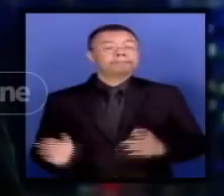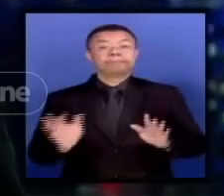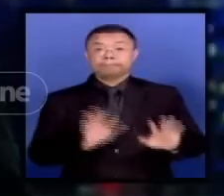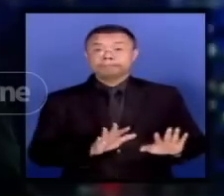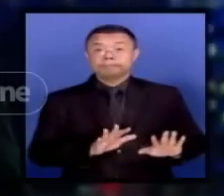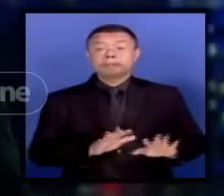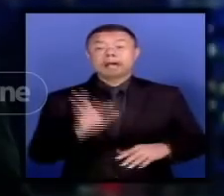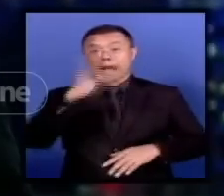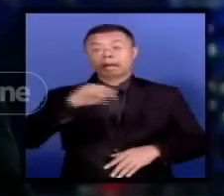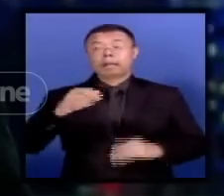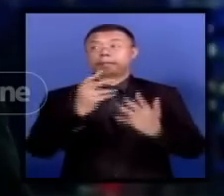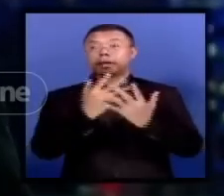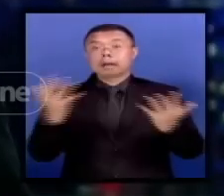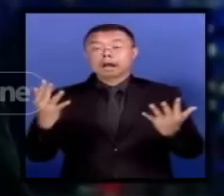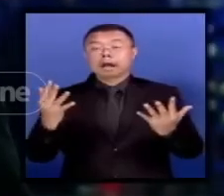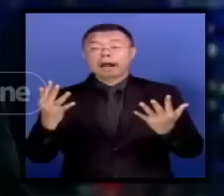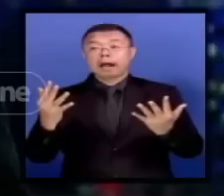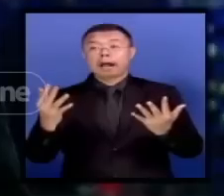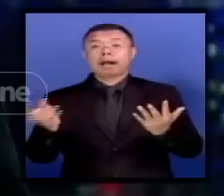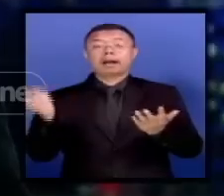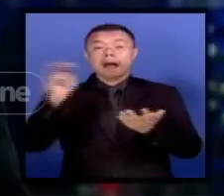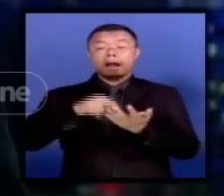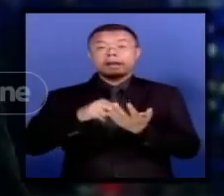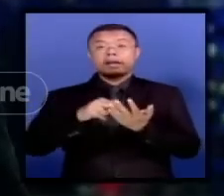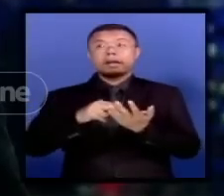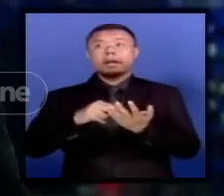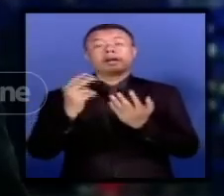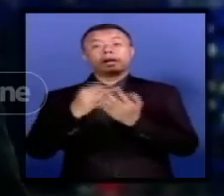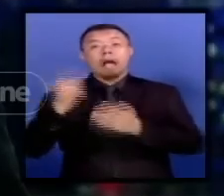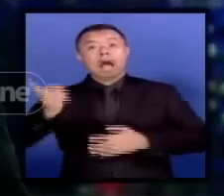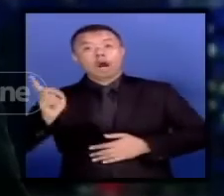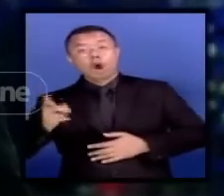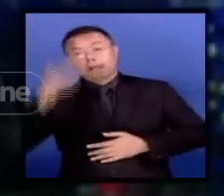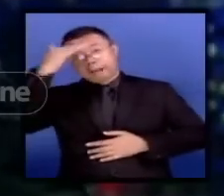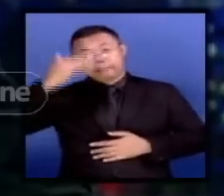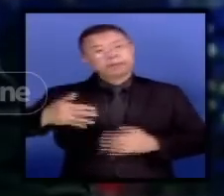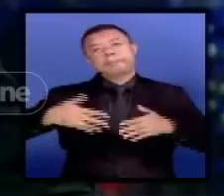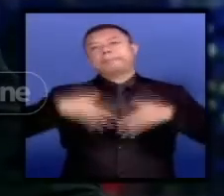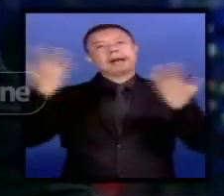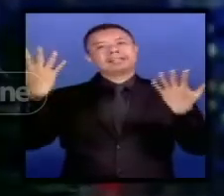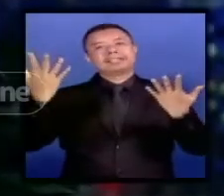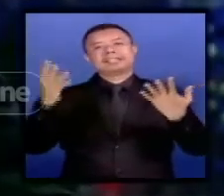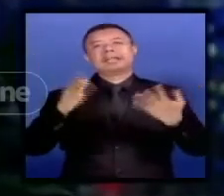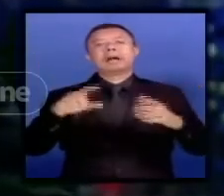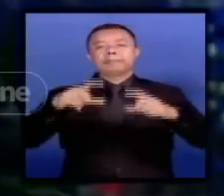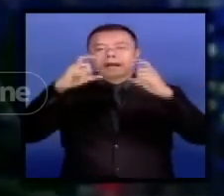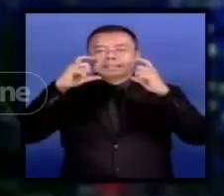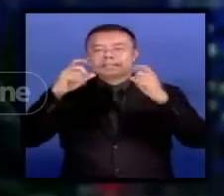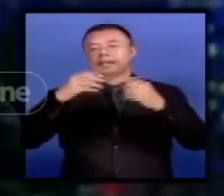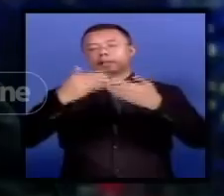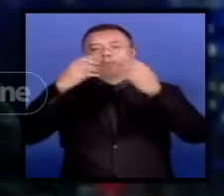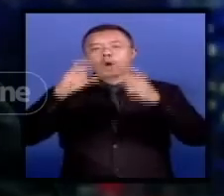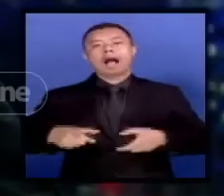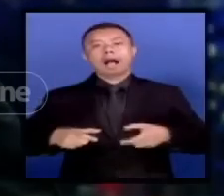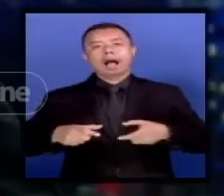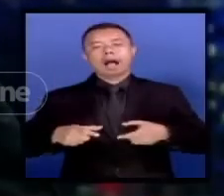Nah, pemirsa, hari ini masyarakat bertransportasi publik bisa bebas masker. Artinya masker tidak lagi diwajibkan saat kita menggunakan